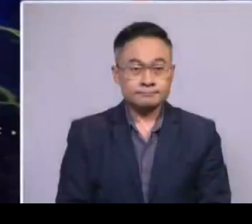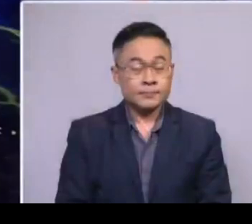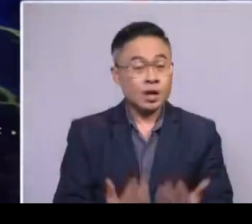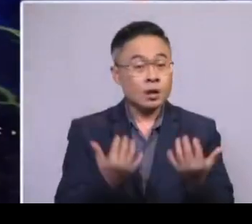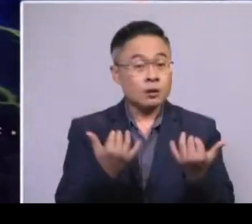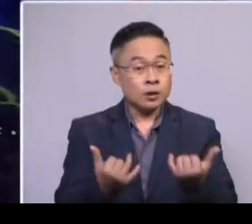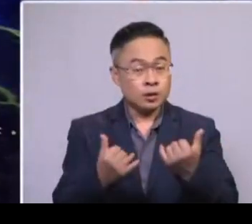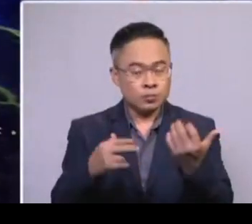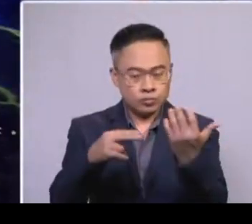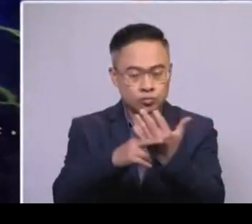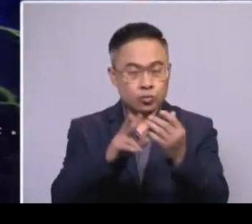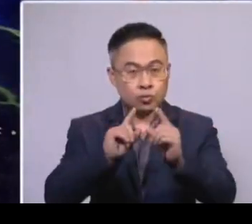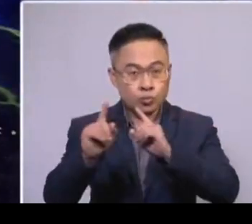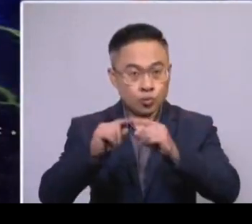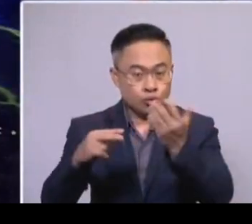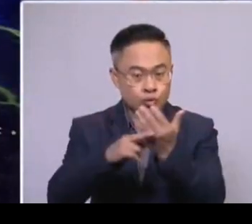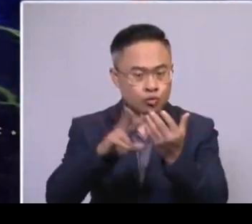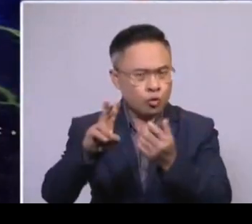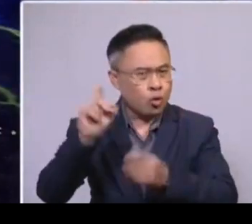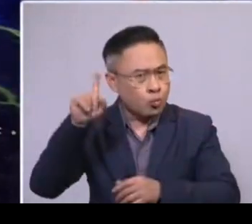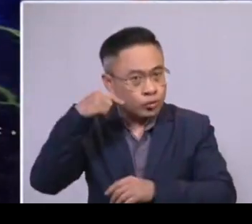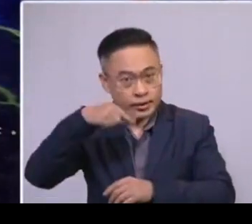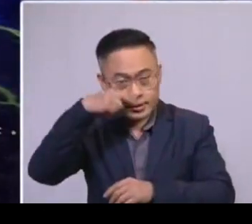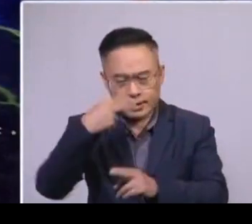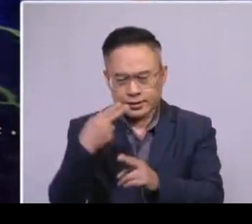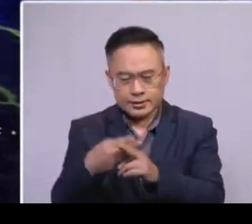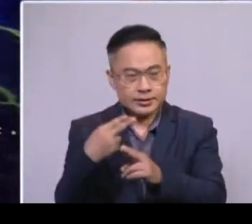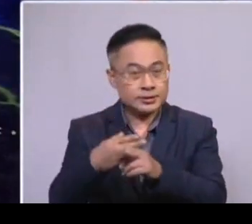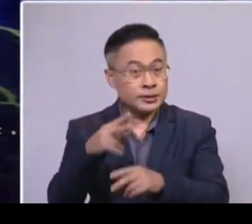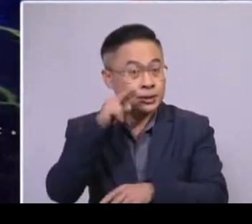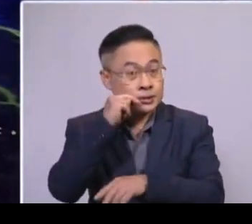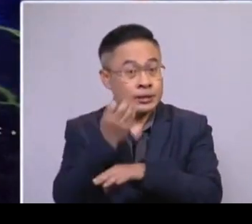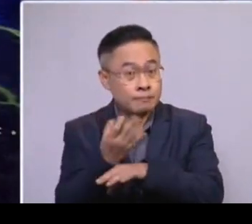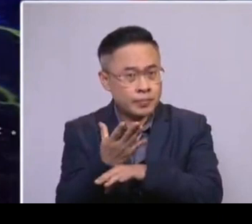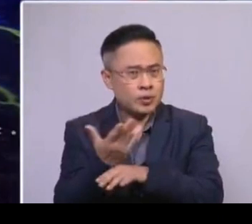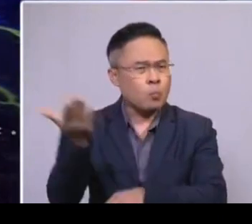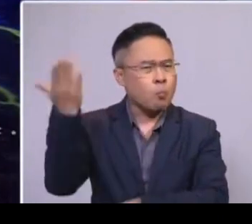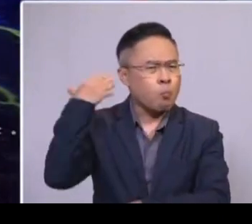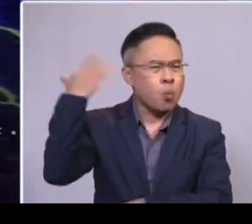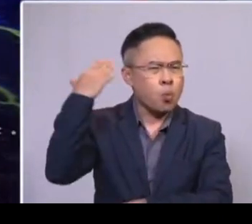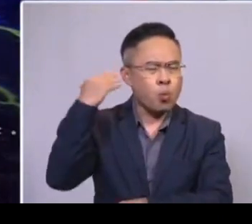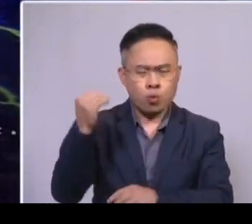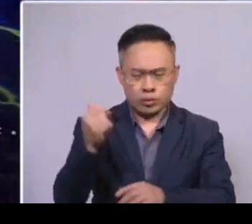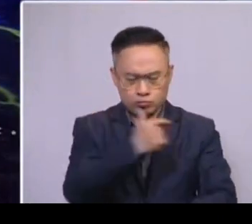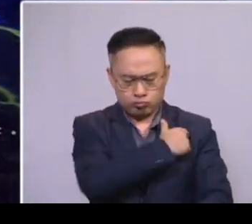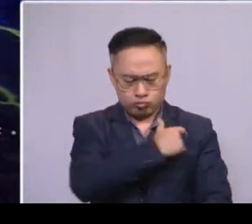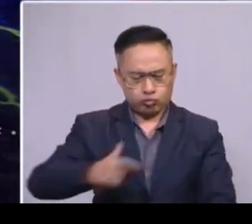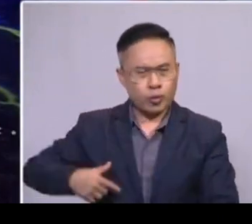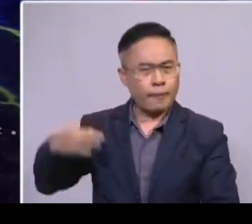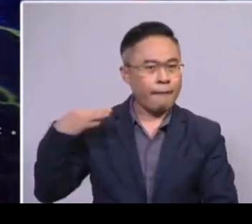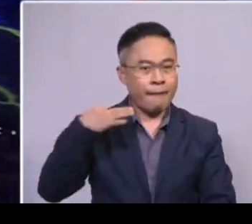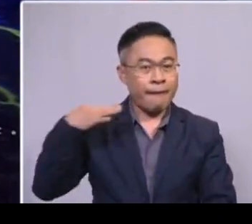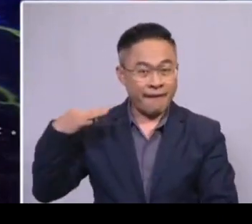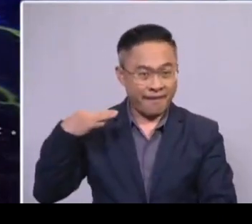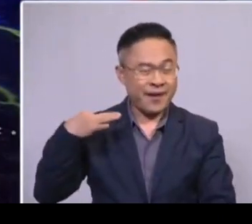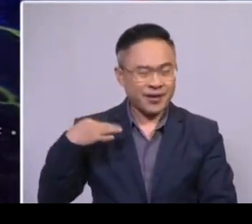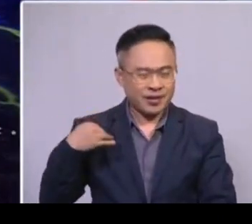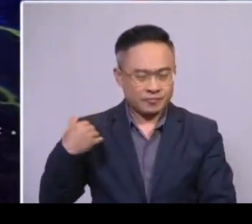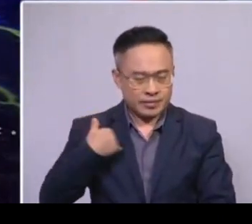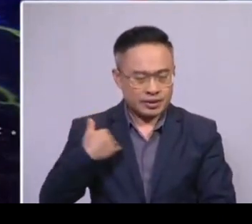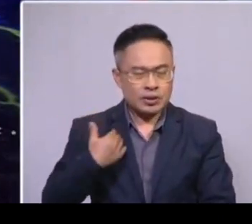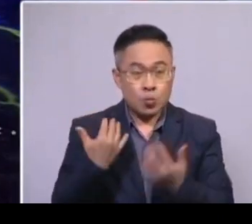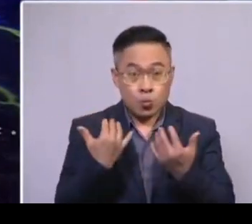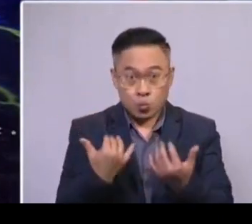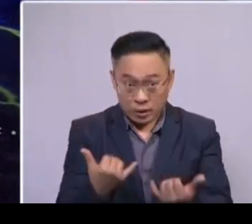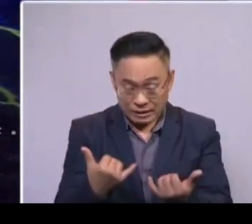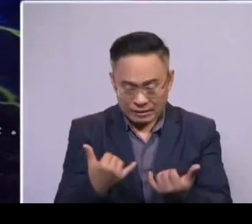ฝากติดตามความคืบหน้าคดีน้ำเพชรเพชรลดาซึ่งเป็นอดีตผู้เข้าประกวดนางงามนะครับคุณผู้ชมที่ร่วมกับชู้ชาวไทยกับพวกอุ้มแฟนหนุ่มของเธอที่